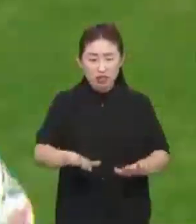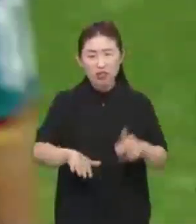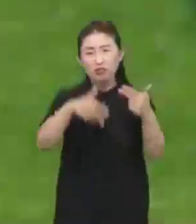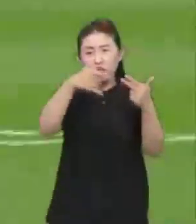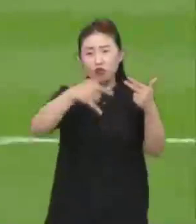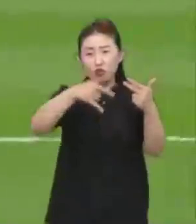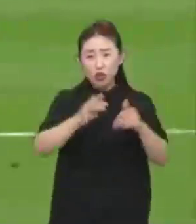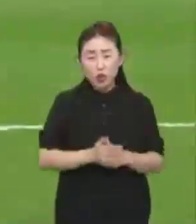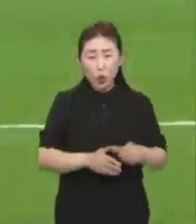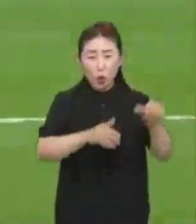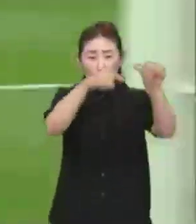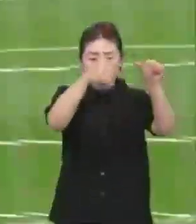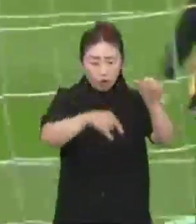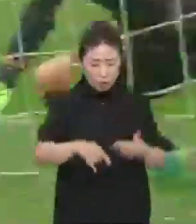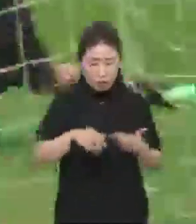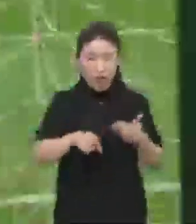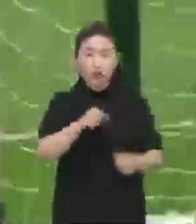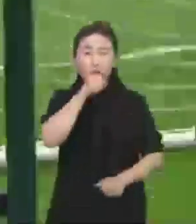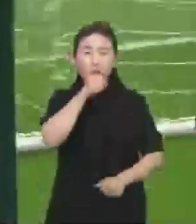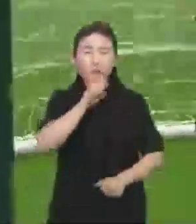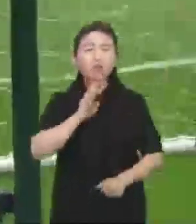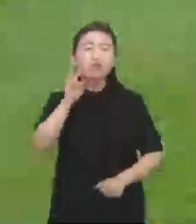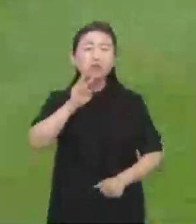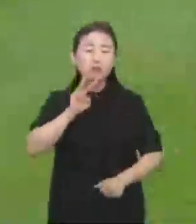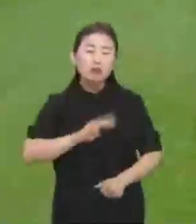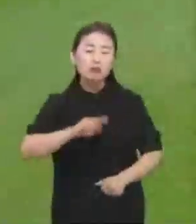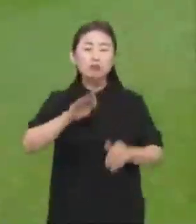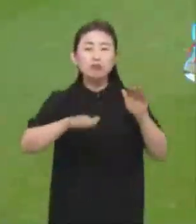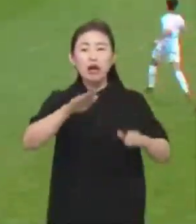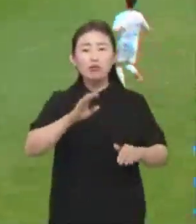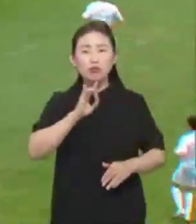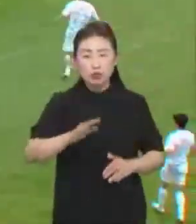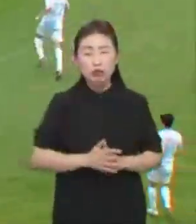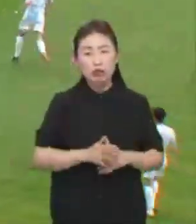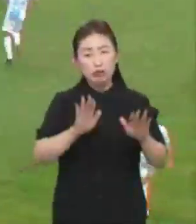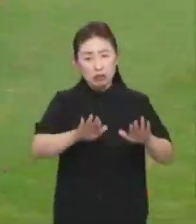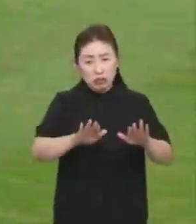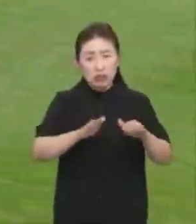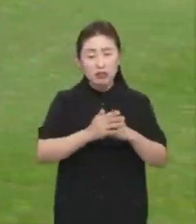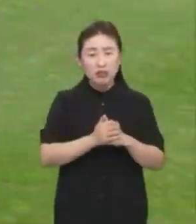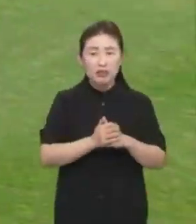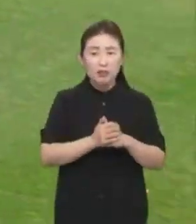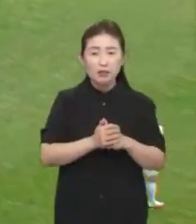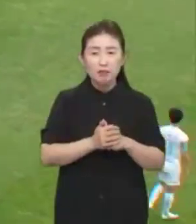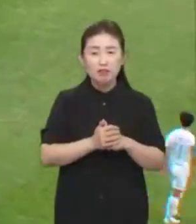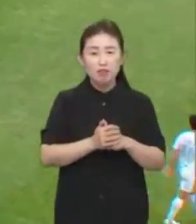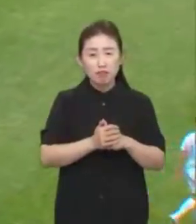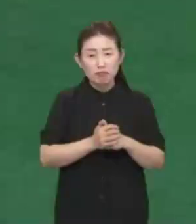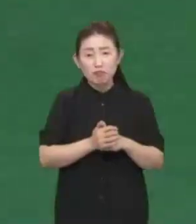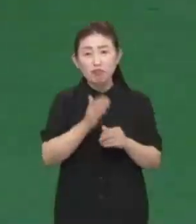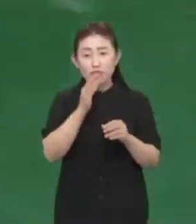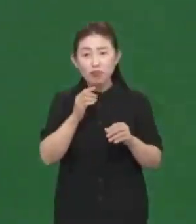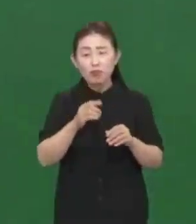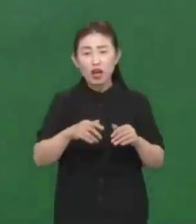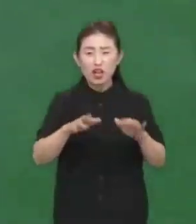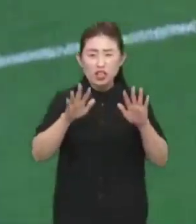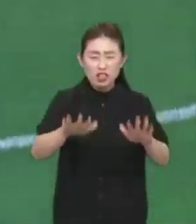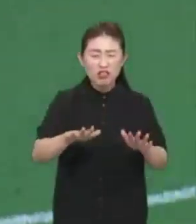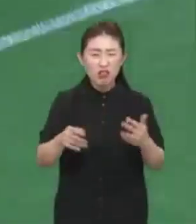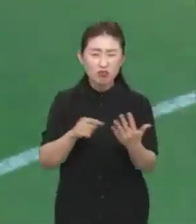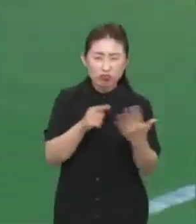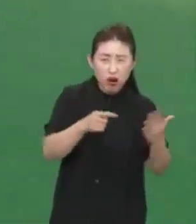가운데 5위와 9위 사이 승점이 단 3점밖에 차이 나지 않아 중위권에서 살얼음판을 걷고 있습니다. 무뎌진